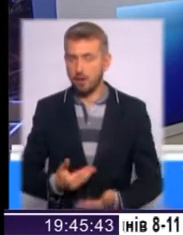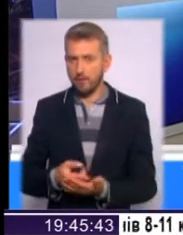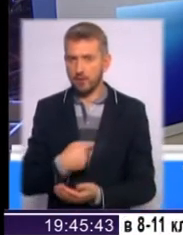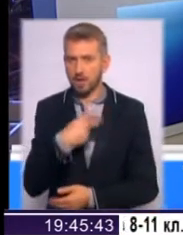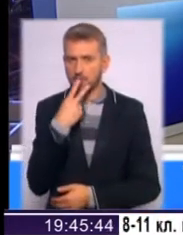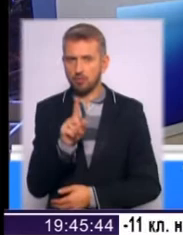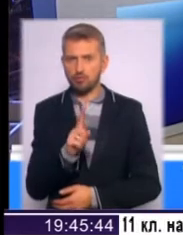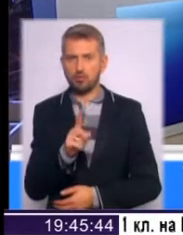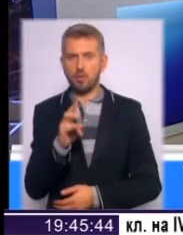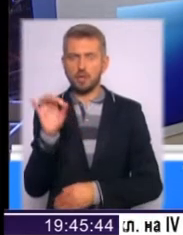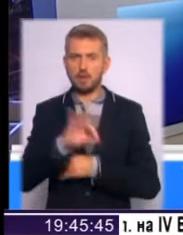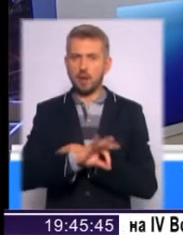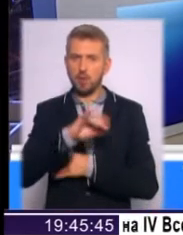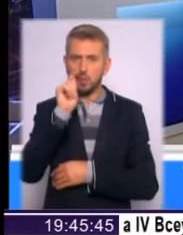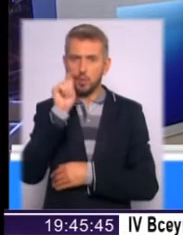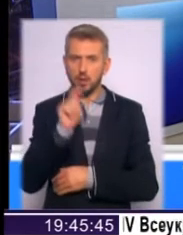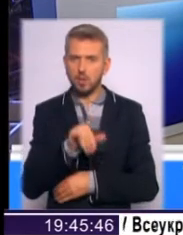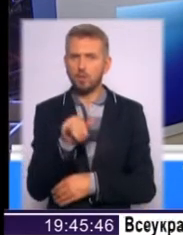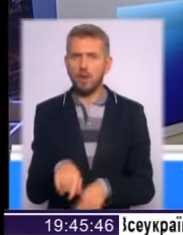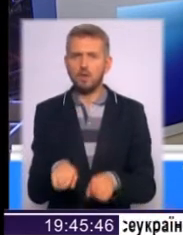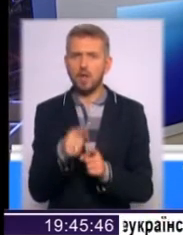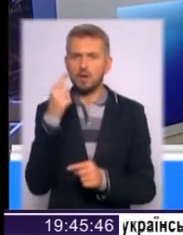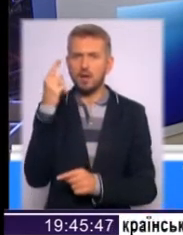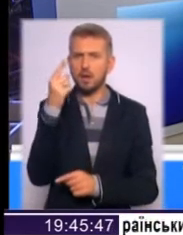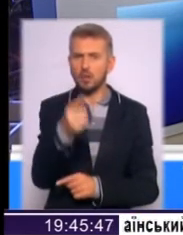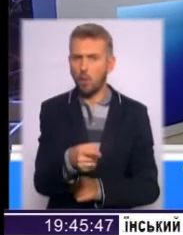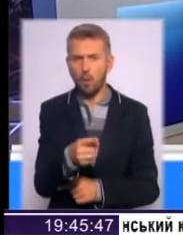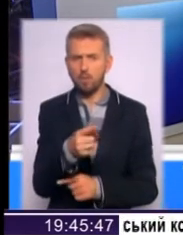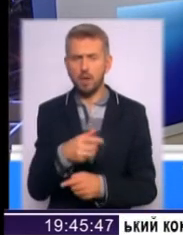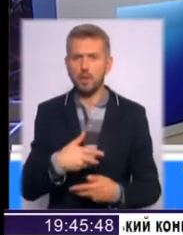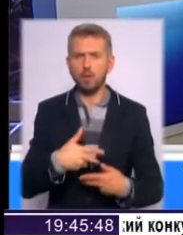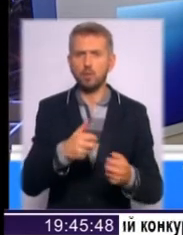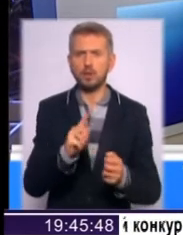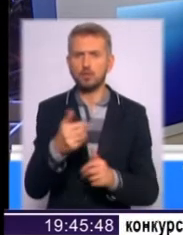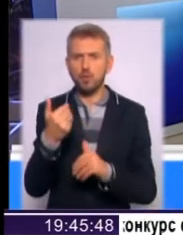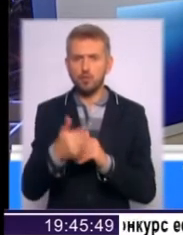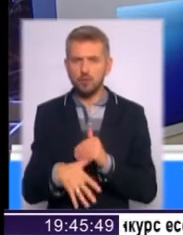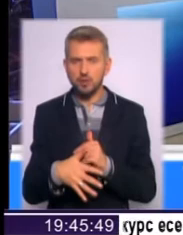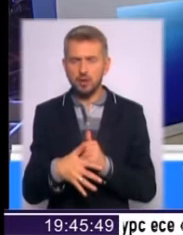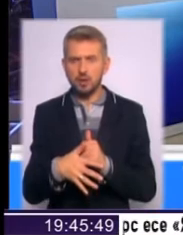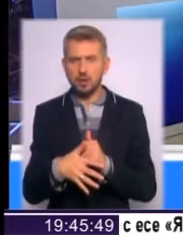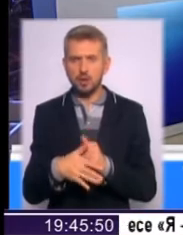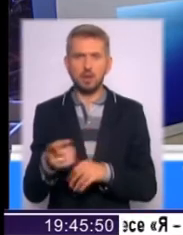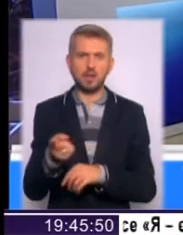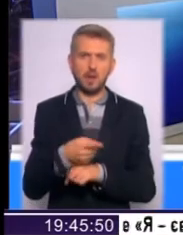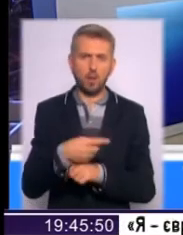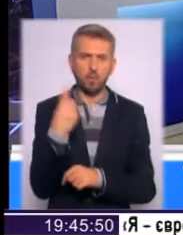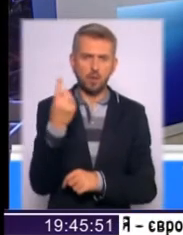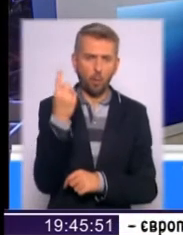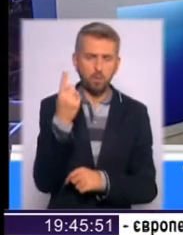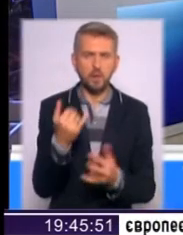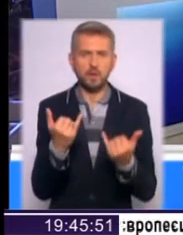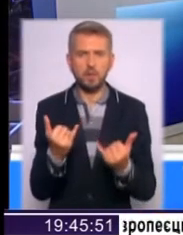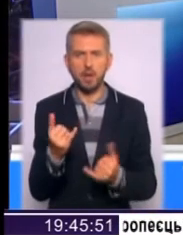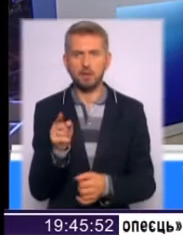смотрю, что на Западной Украине у вас так далеко потянулись, что уже достались Тернопольской области. Теперь уже